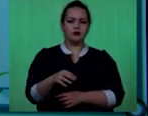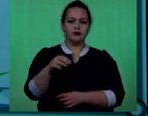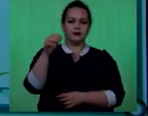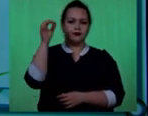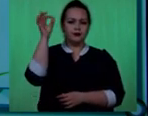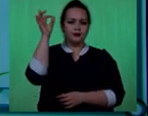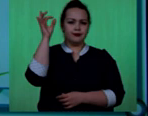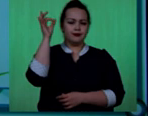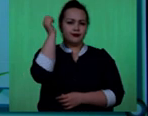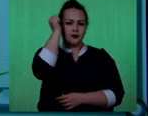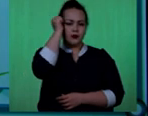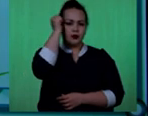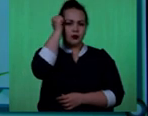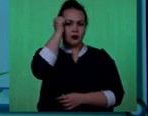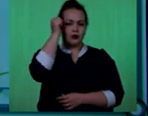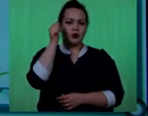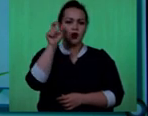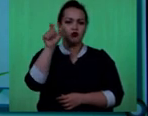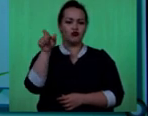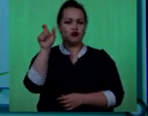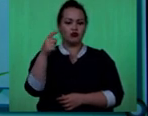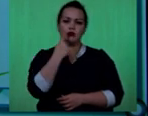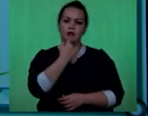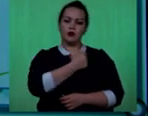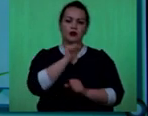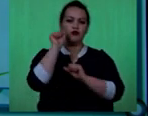защитников в не знаю